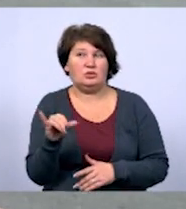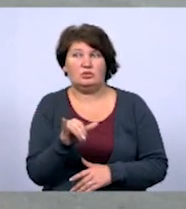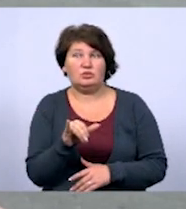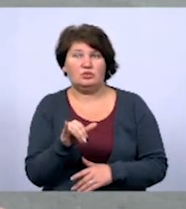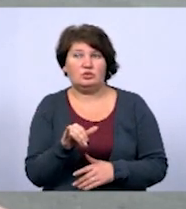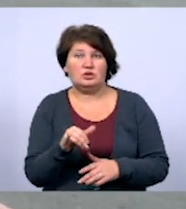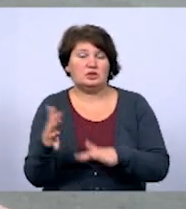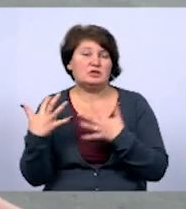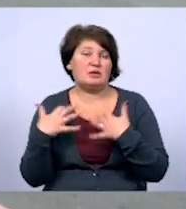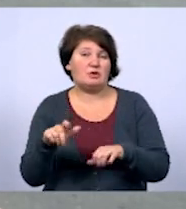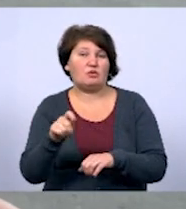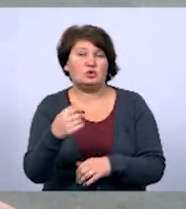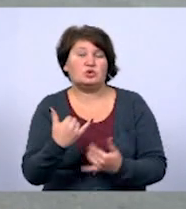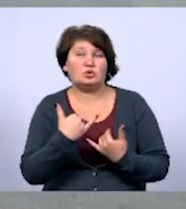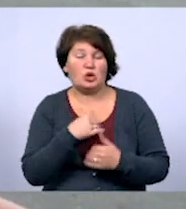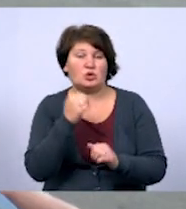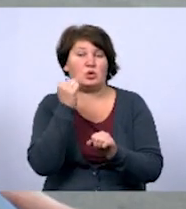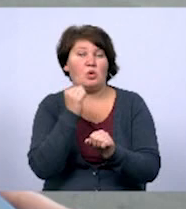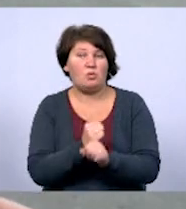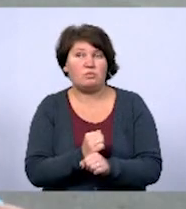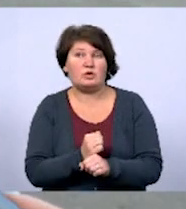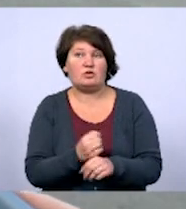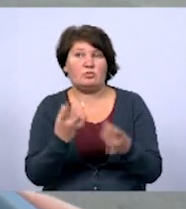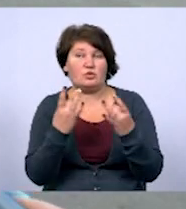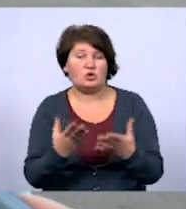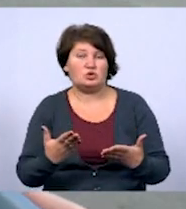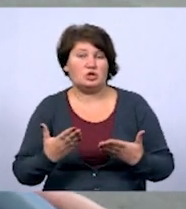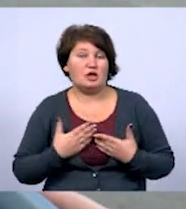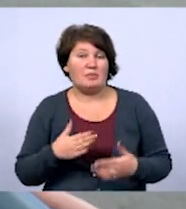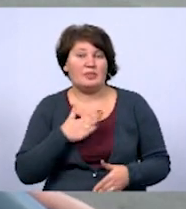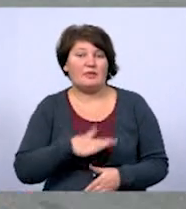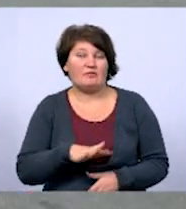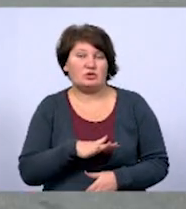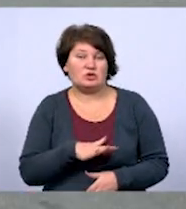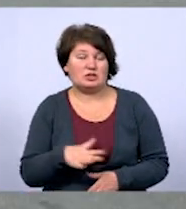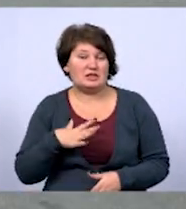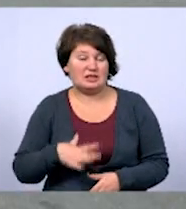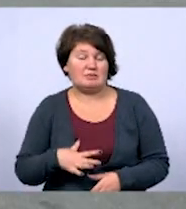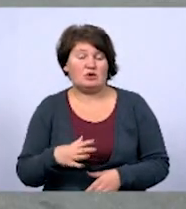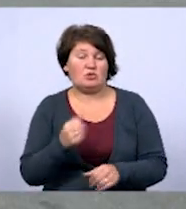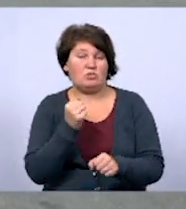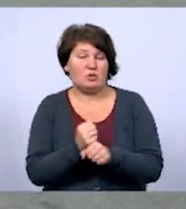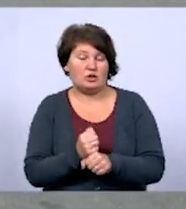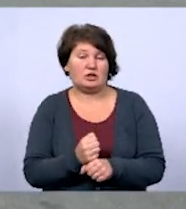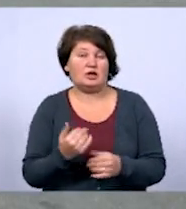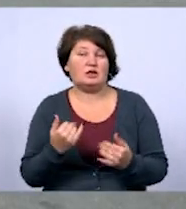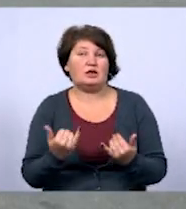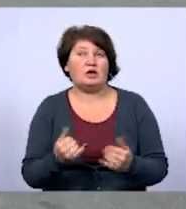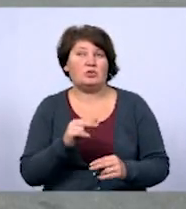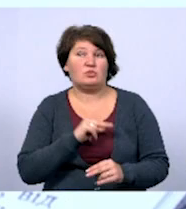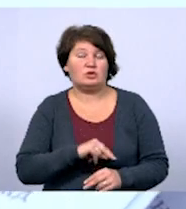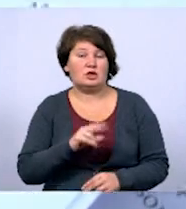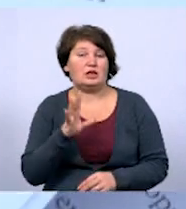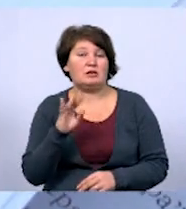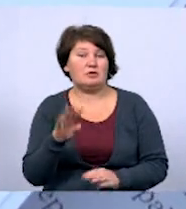Забирав ключі у нас, розумієте, просто нам робив невиносимі умови для роботи. Олександрі Климків спочатку виписали догану,